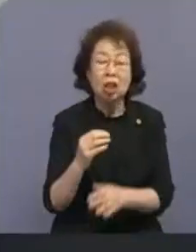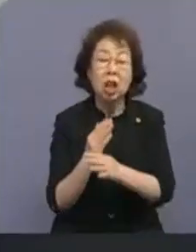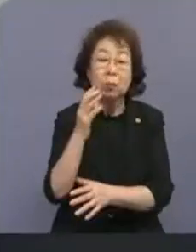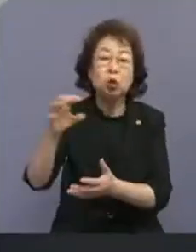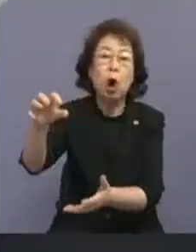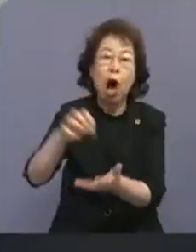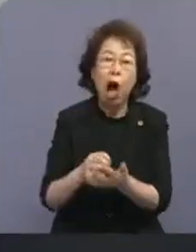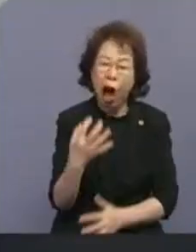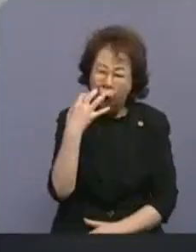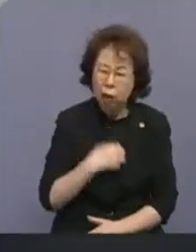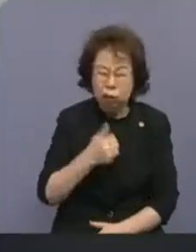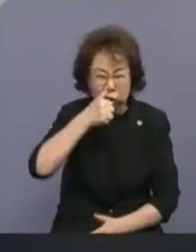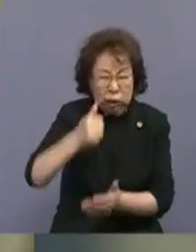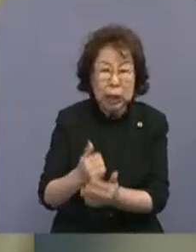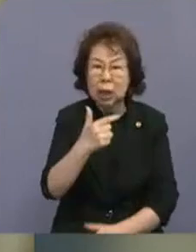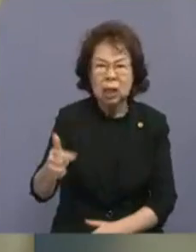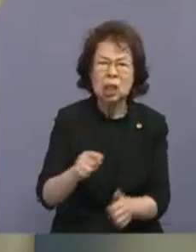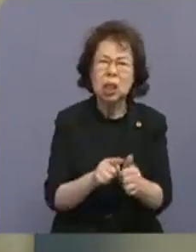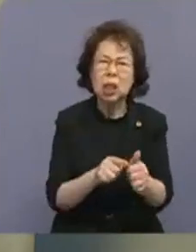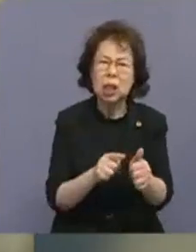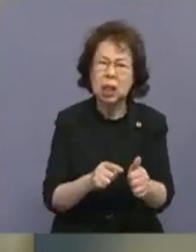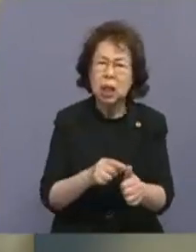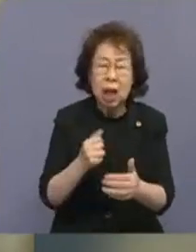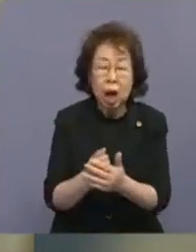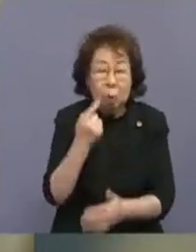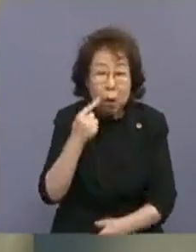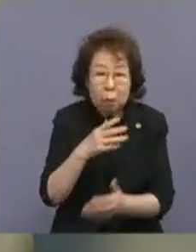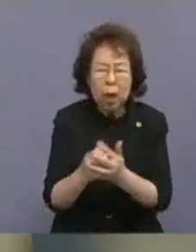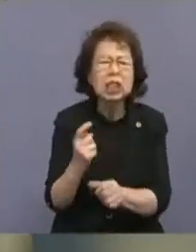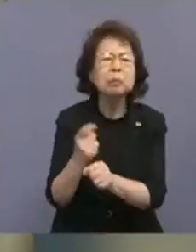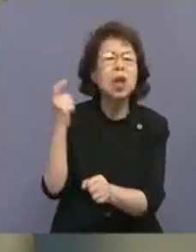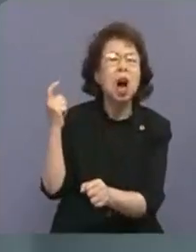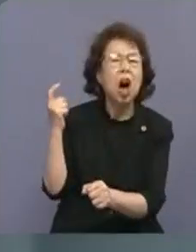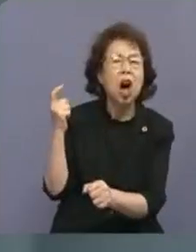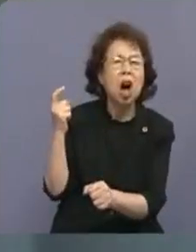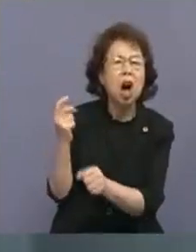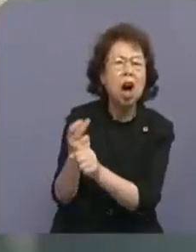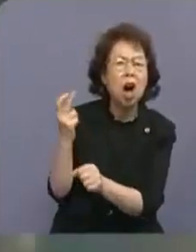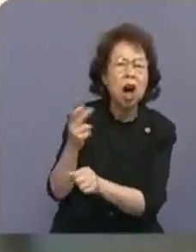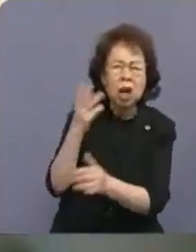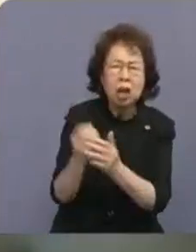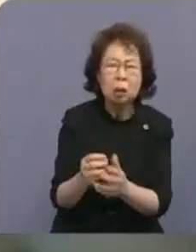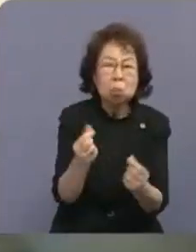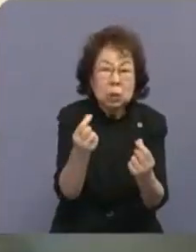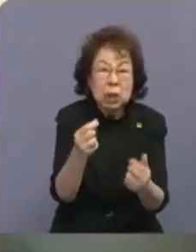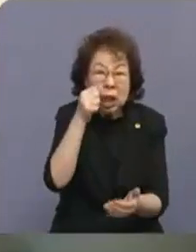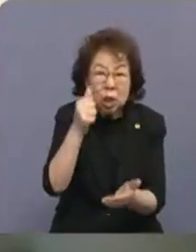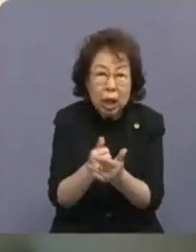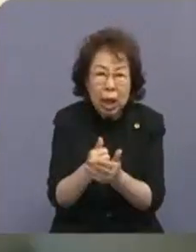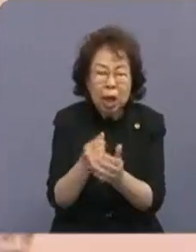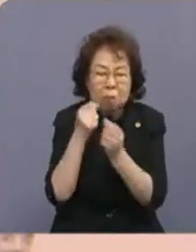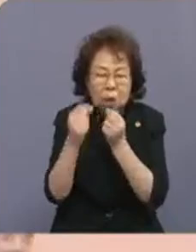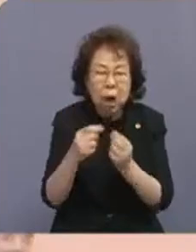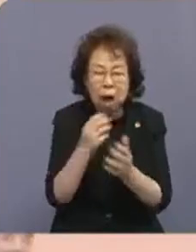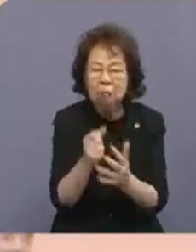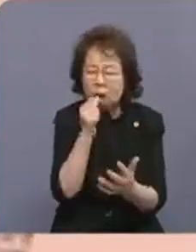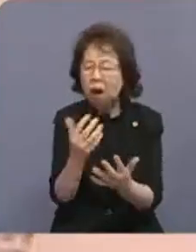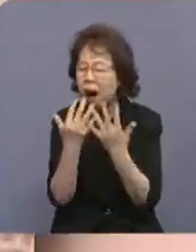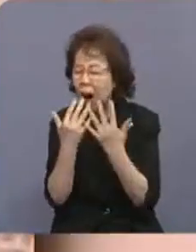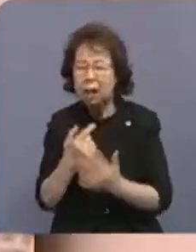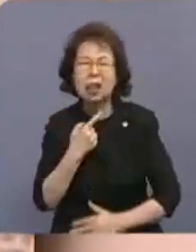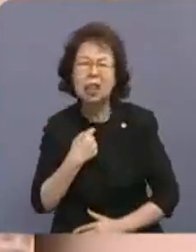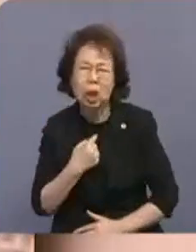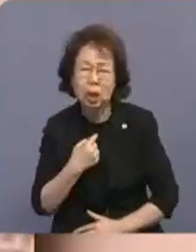넘는 돈을 가로챈 조모씨 취재결과 10여년 전에도 비슷한 수법으로 사기 행각을 벌여 복역한 것으로